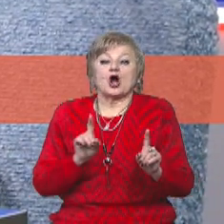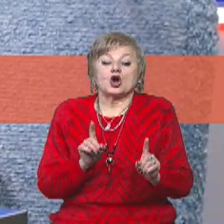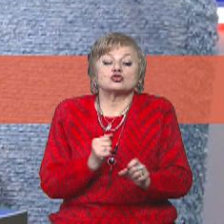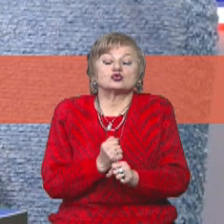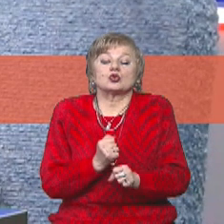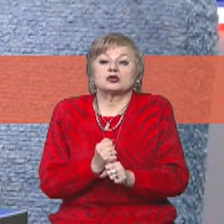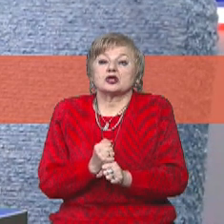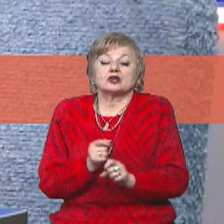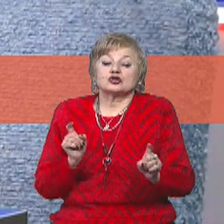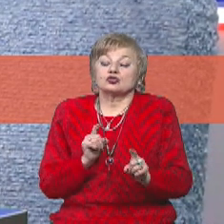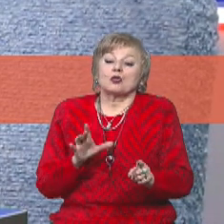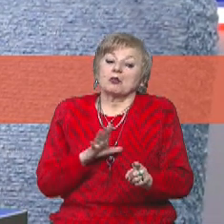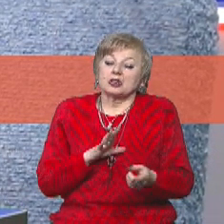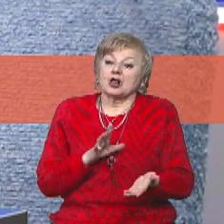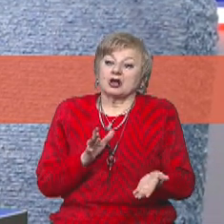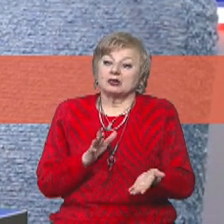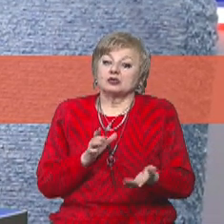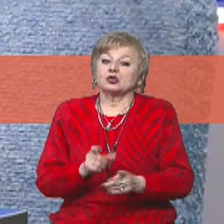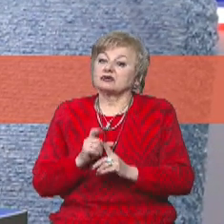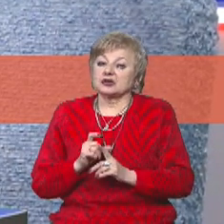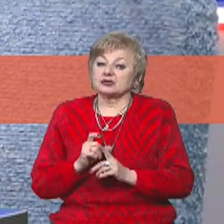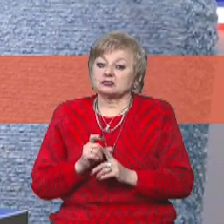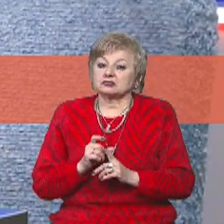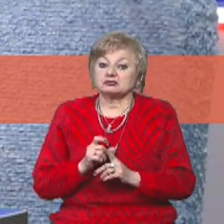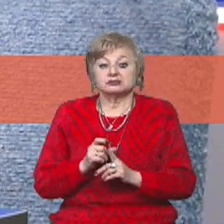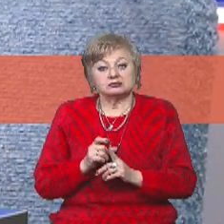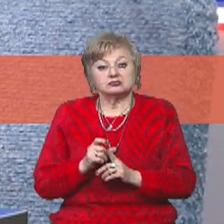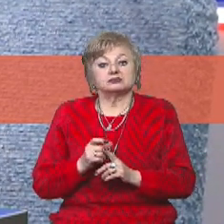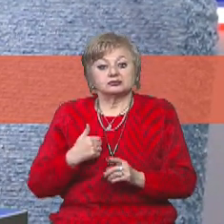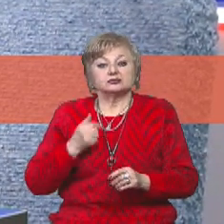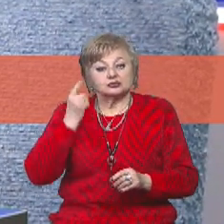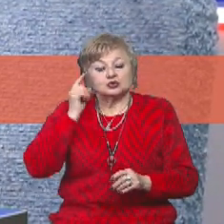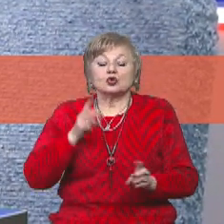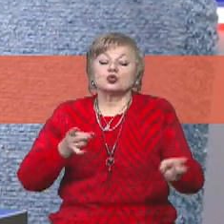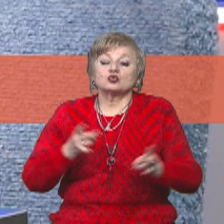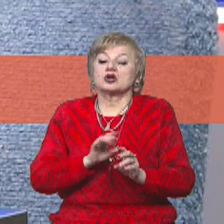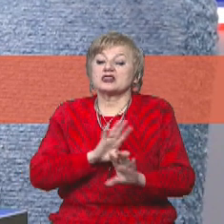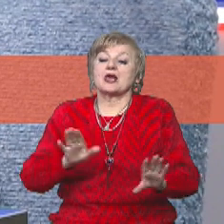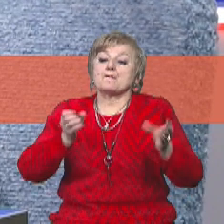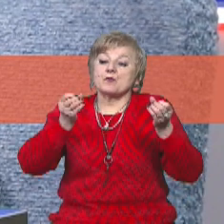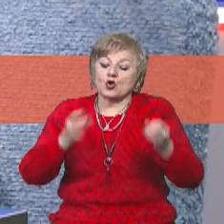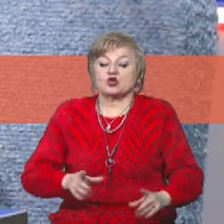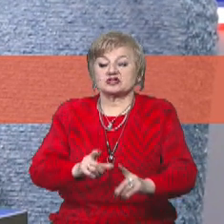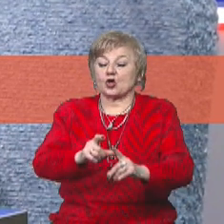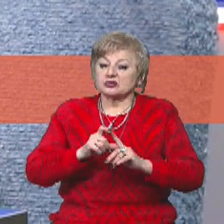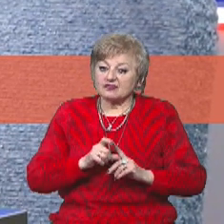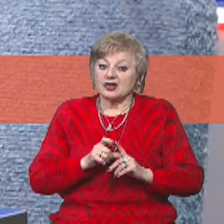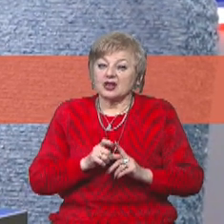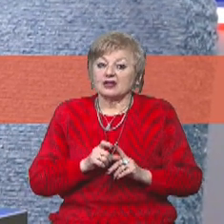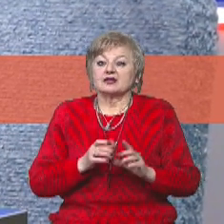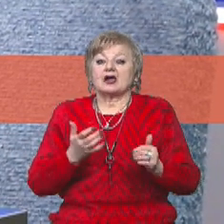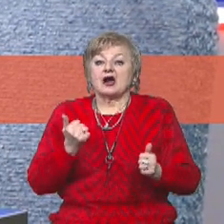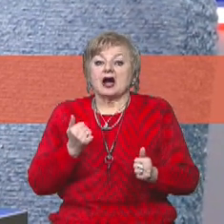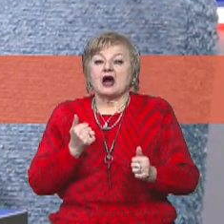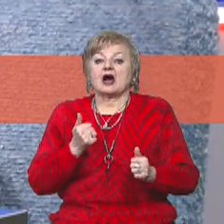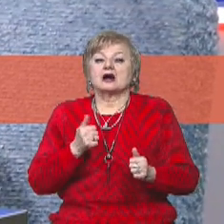щоб була відповідь. Постанова, яка з'явилася, дає сподівання, що не просто відповідь буде, а буде управління